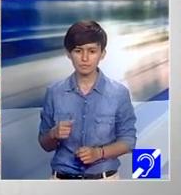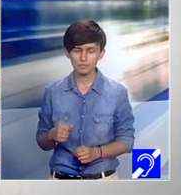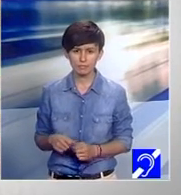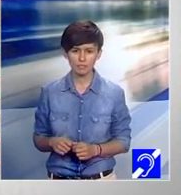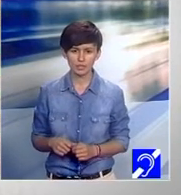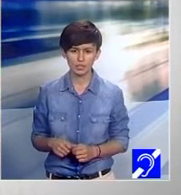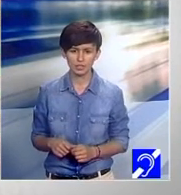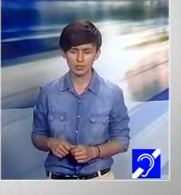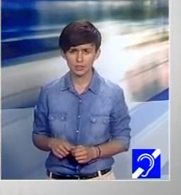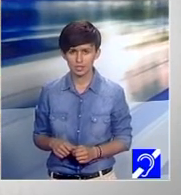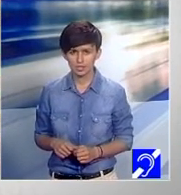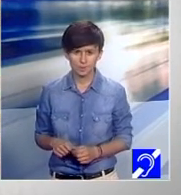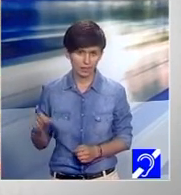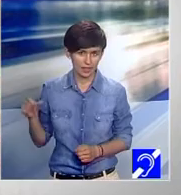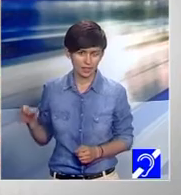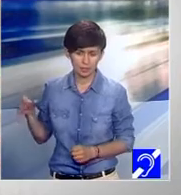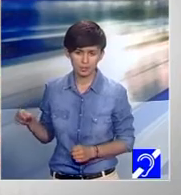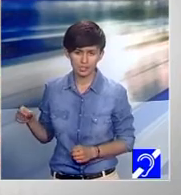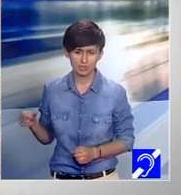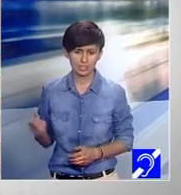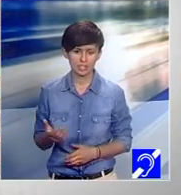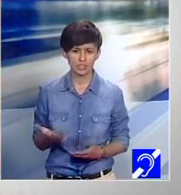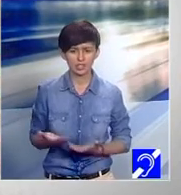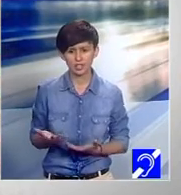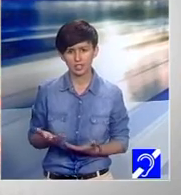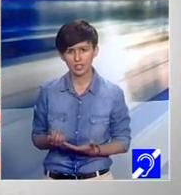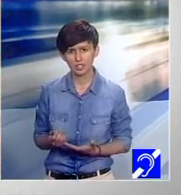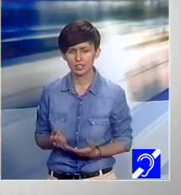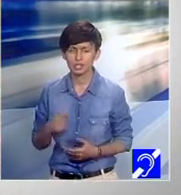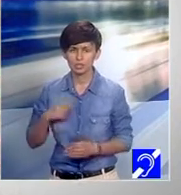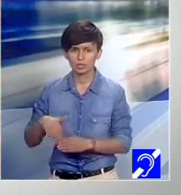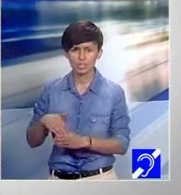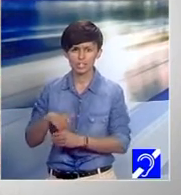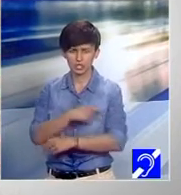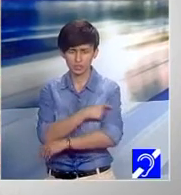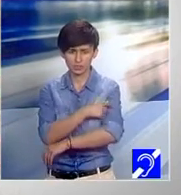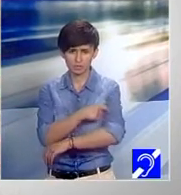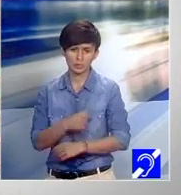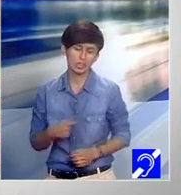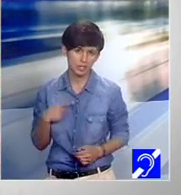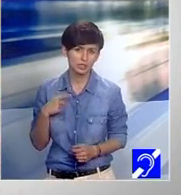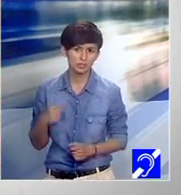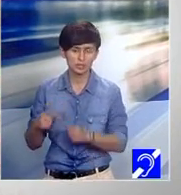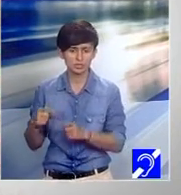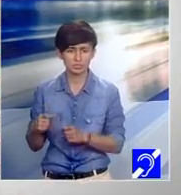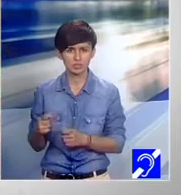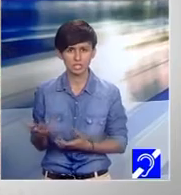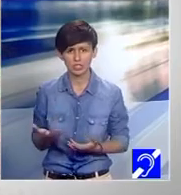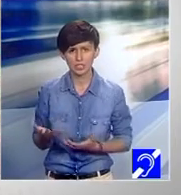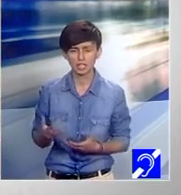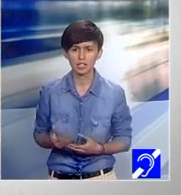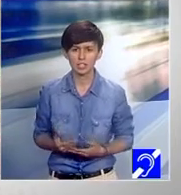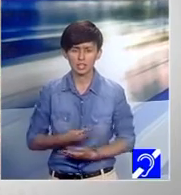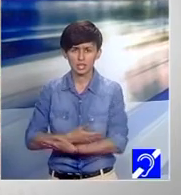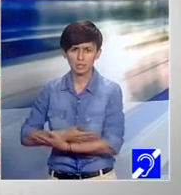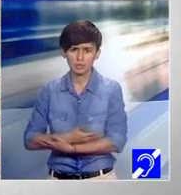scapă. Deci nu vine un nou născut care este într-o situație, adică nu vine, acolo se naște, este într-o situație